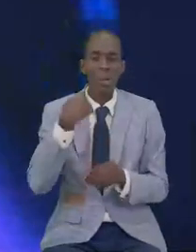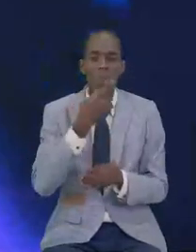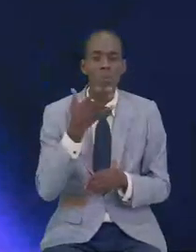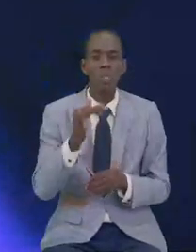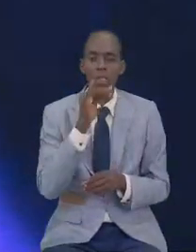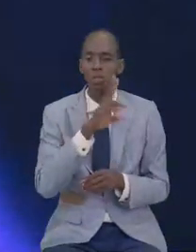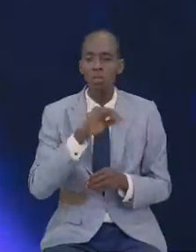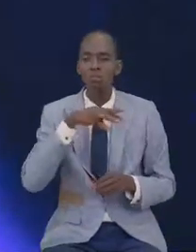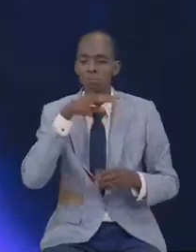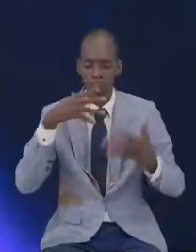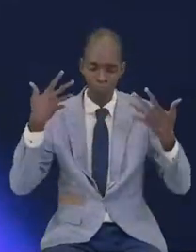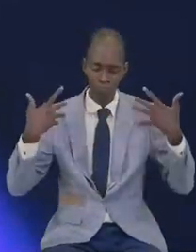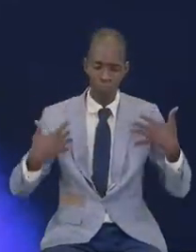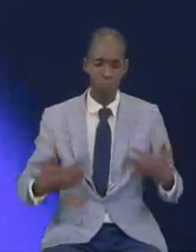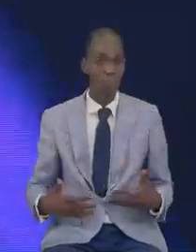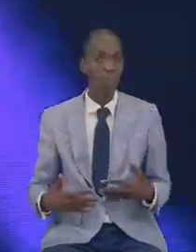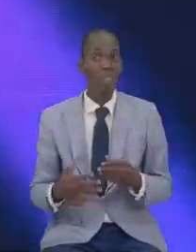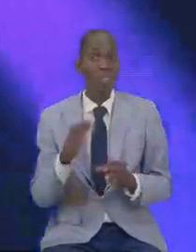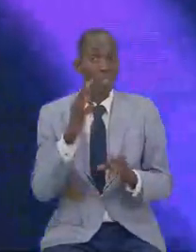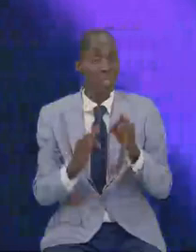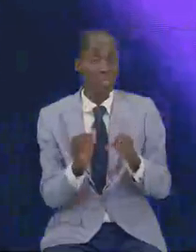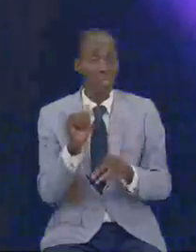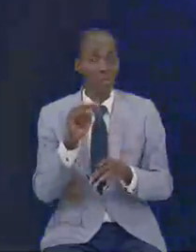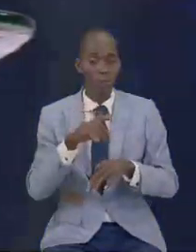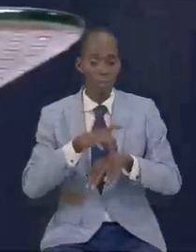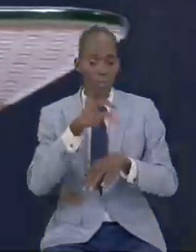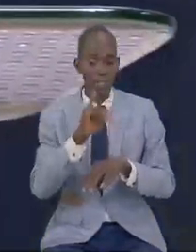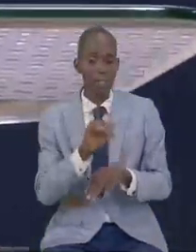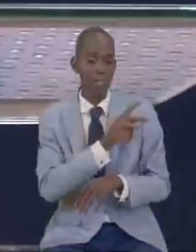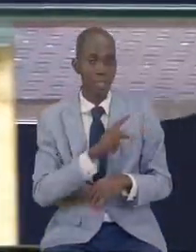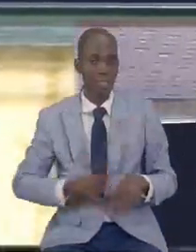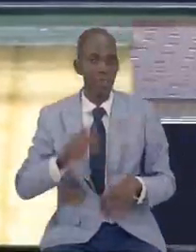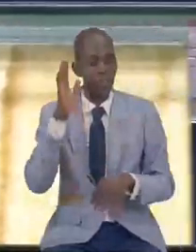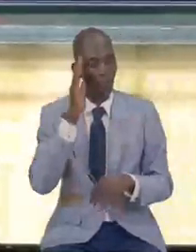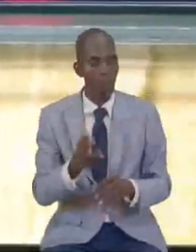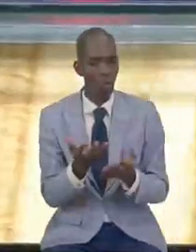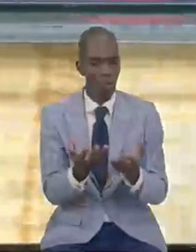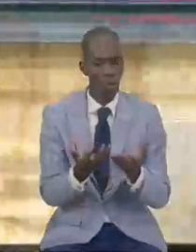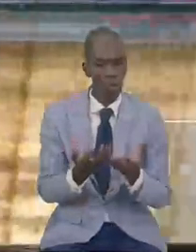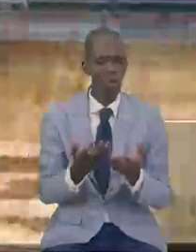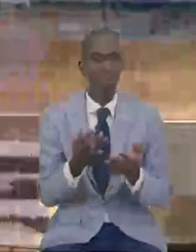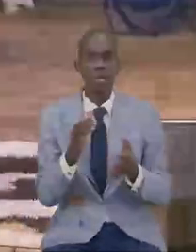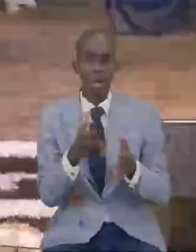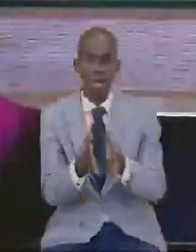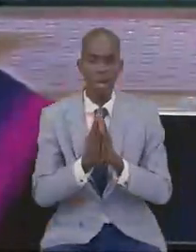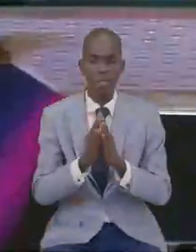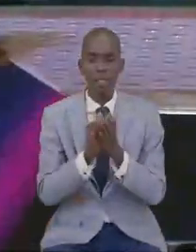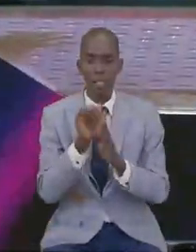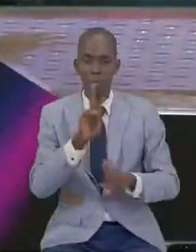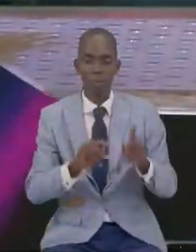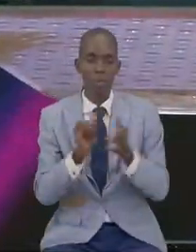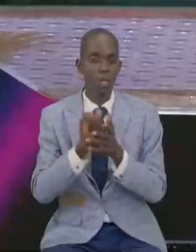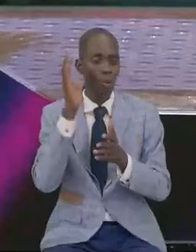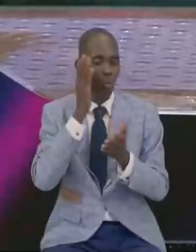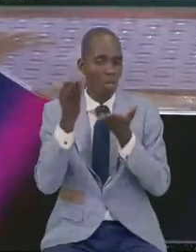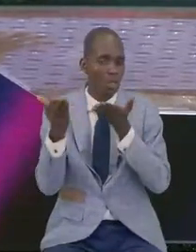défaut. Si un roi tel être désire que les gens qui vont le